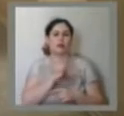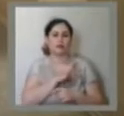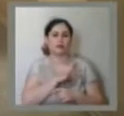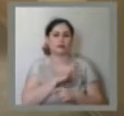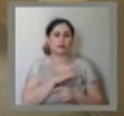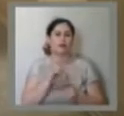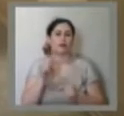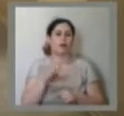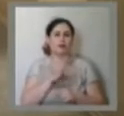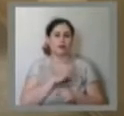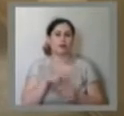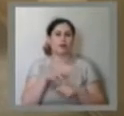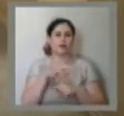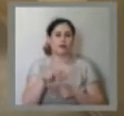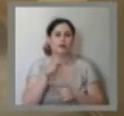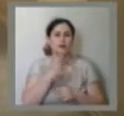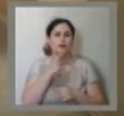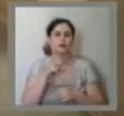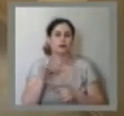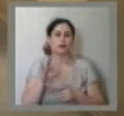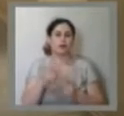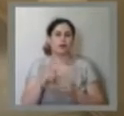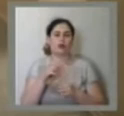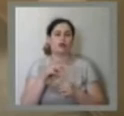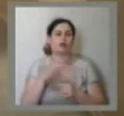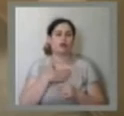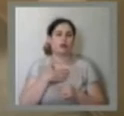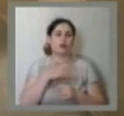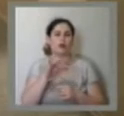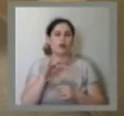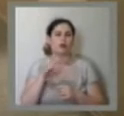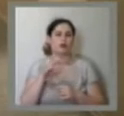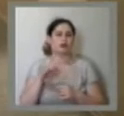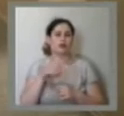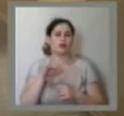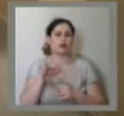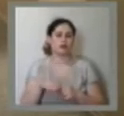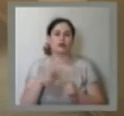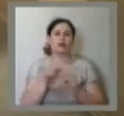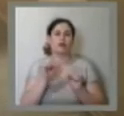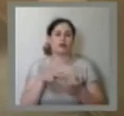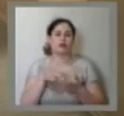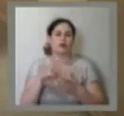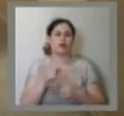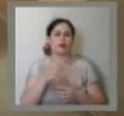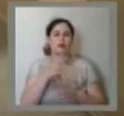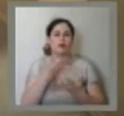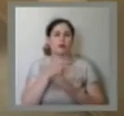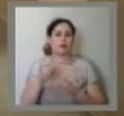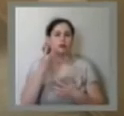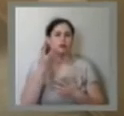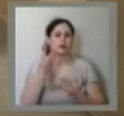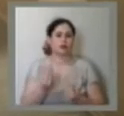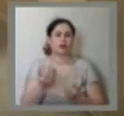повинна була пройти пробне зовнішнє незалежне оцінювання в нашому пункті, може прийти на протязі 3 днів та